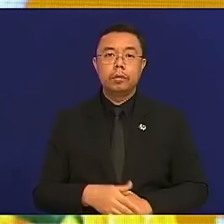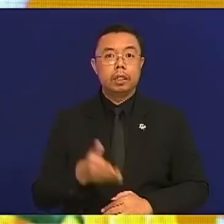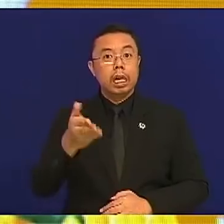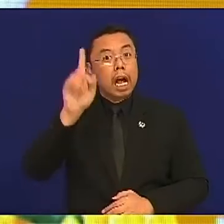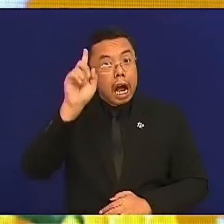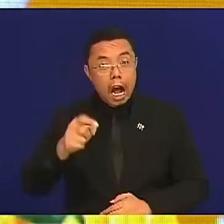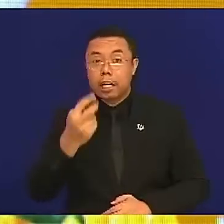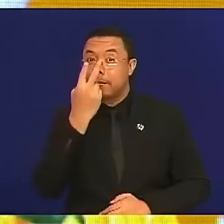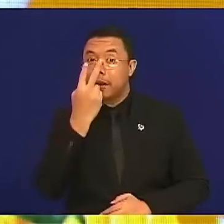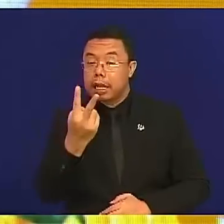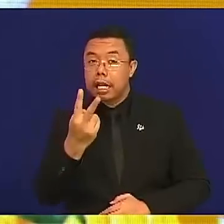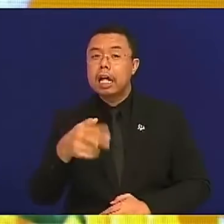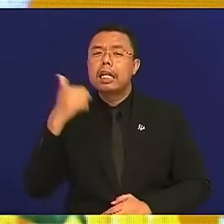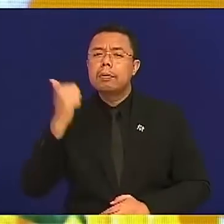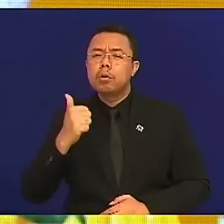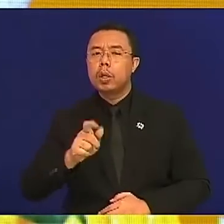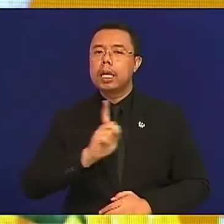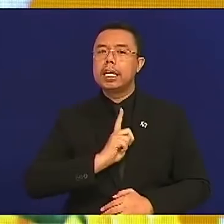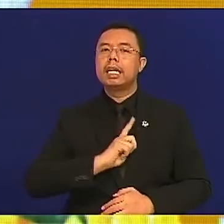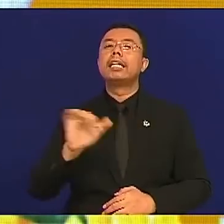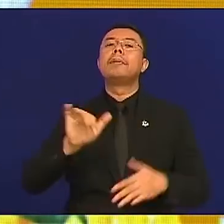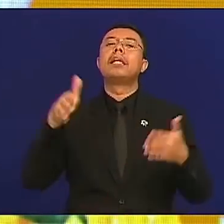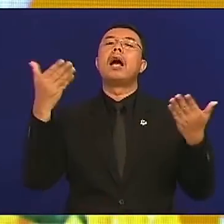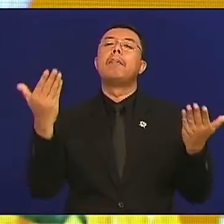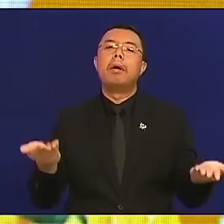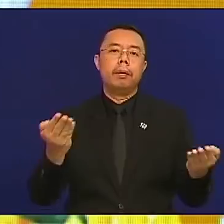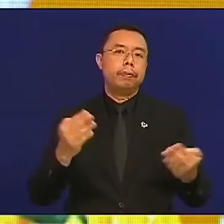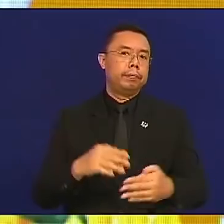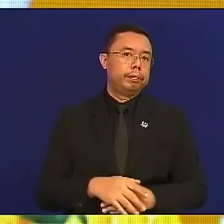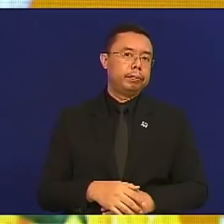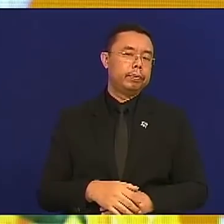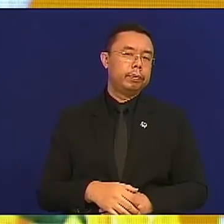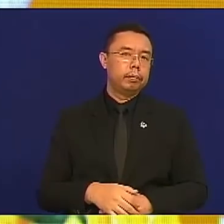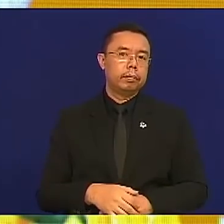Dia harus melihat dulu kebutuhan dirinya itu apa.